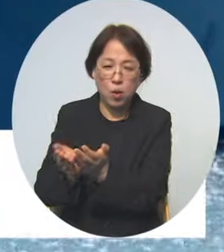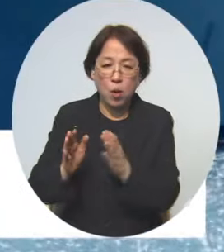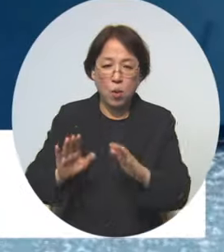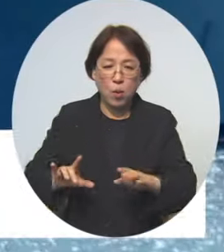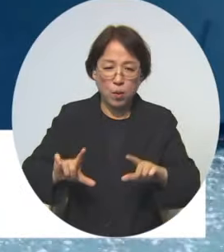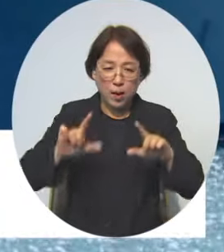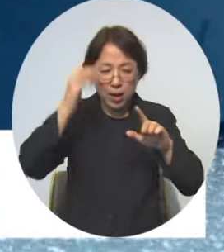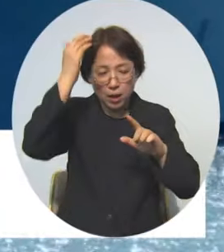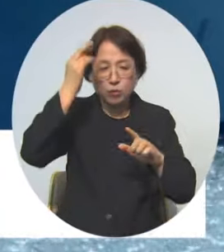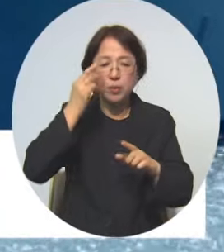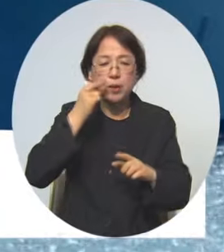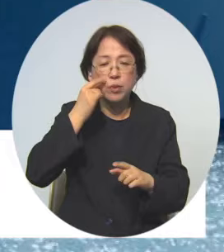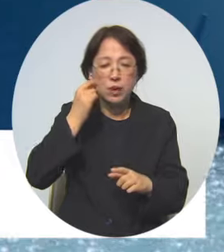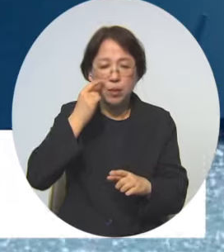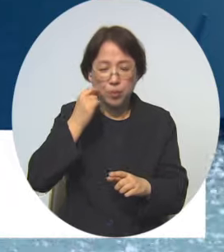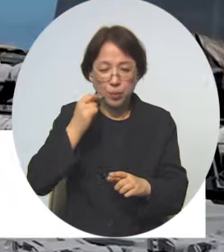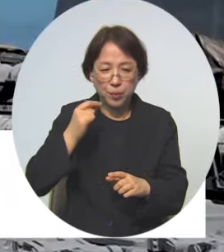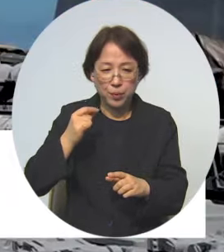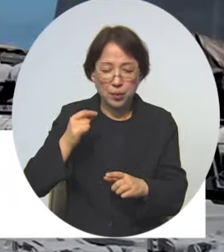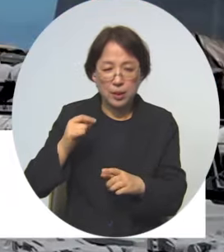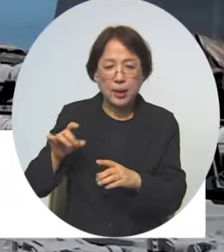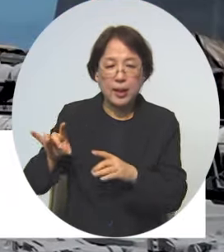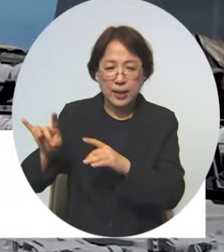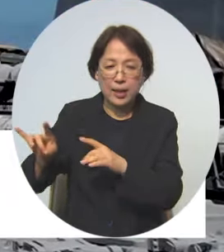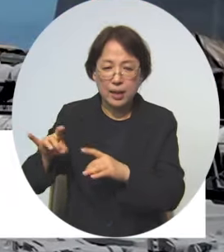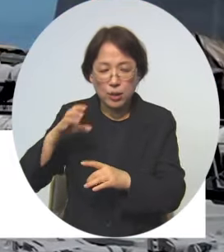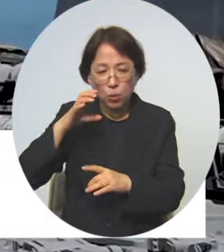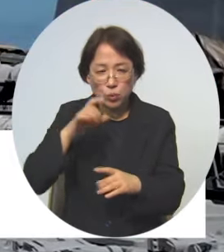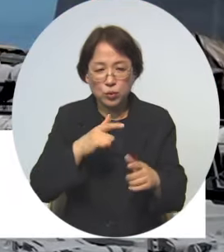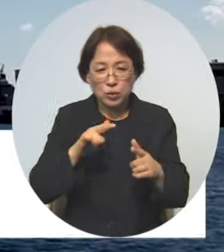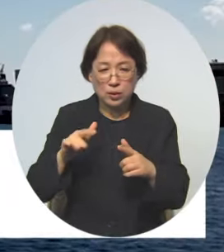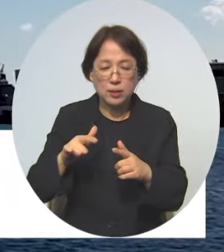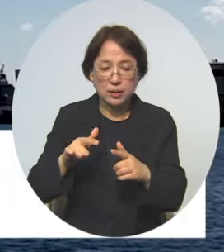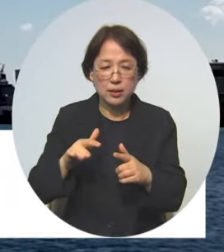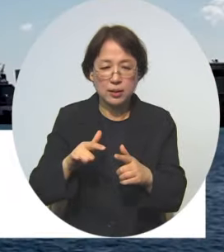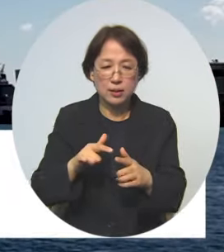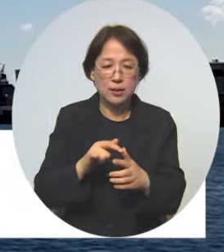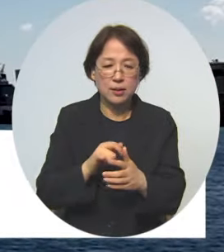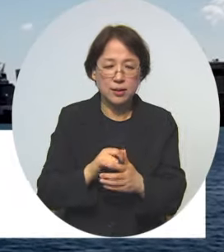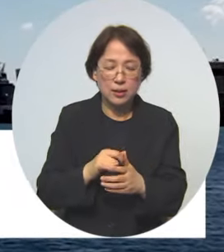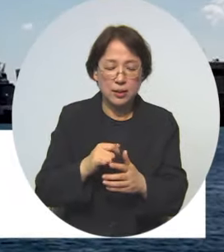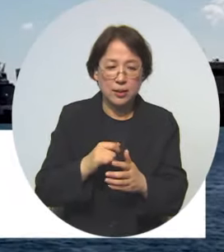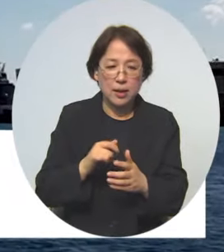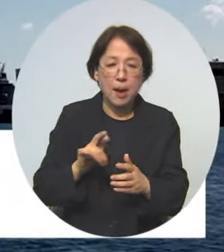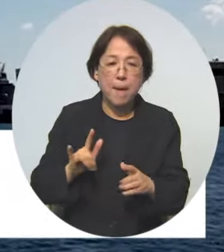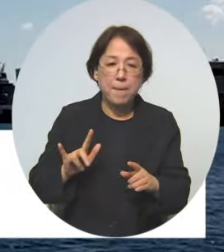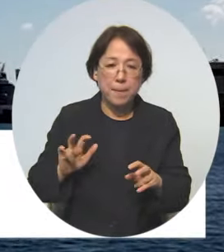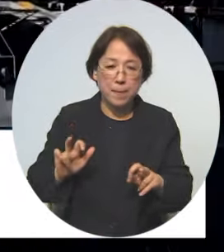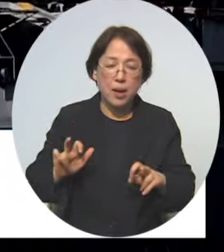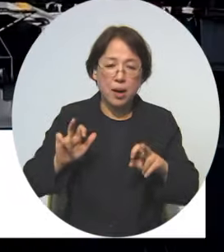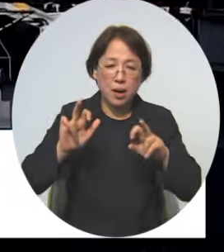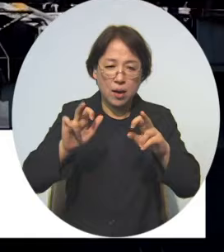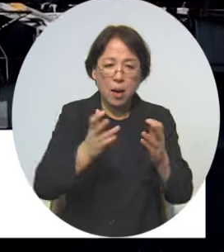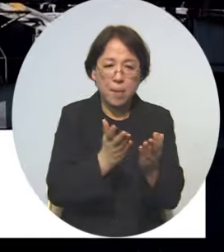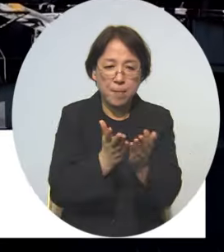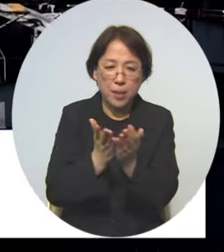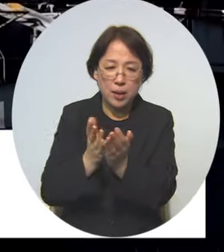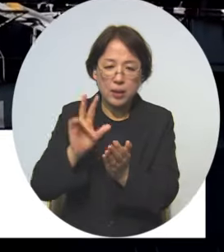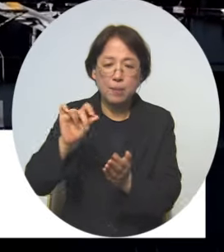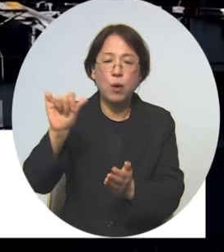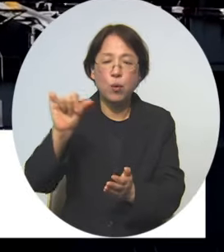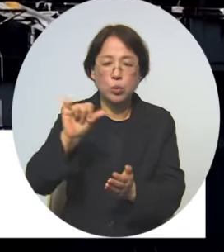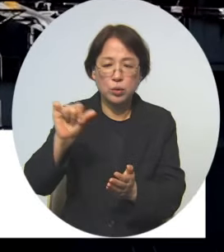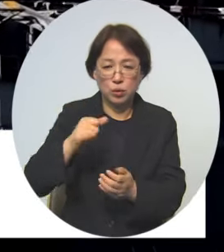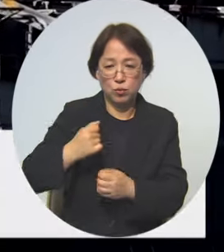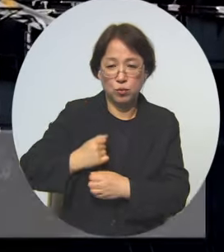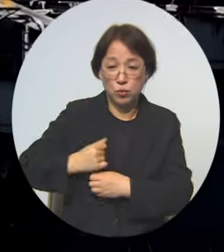일본, 캐나다, 호주 등 29개국에서 수상함 40척, 잠수함 3척, 항공기 150여 대와 2만 5천여